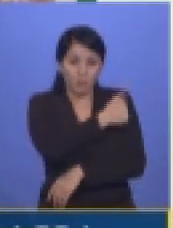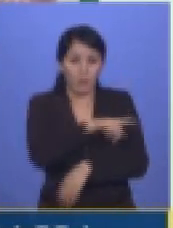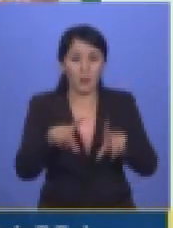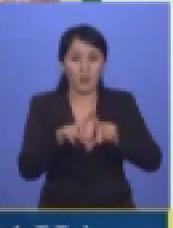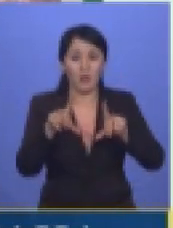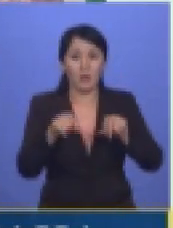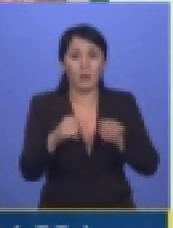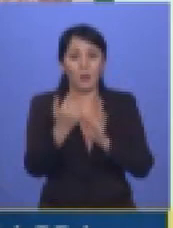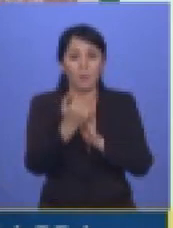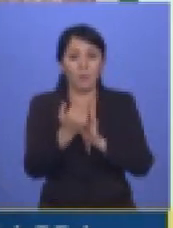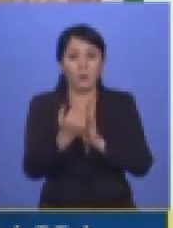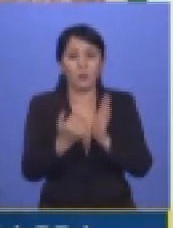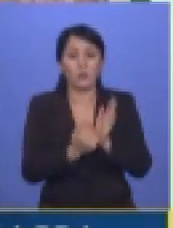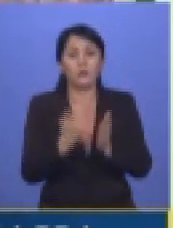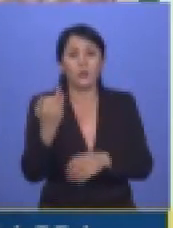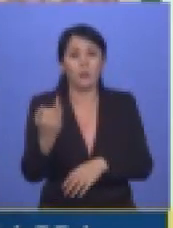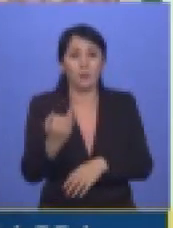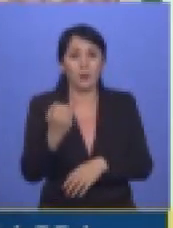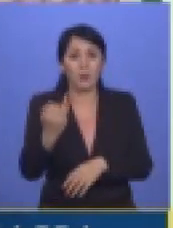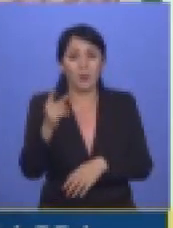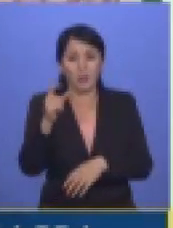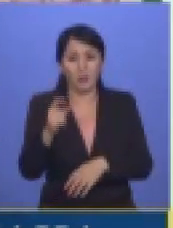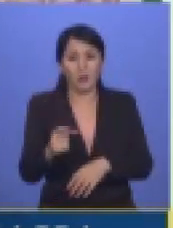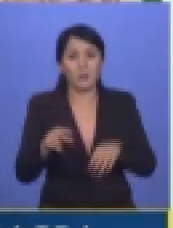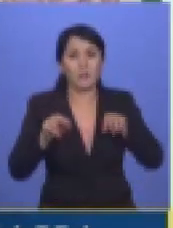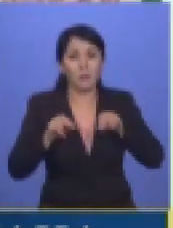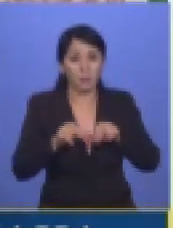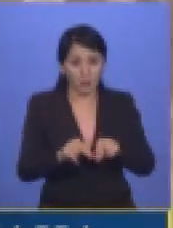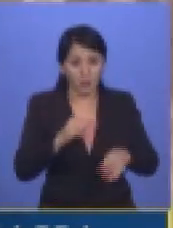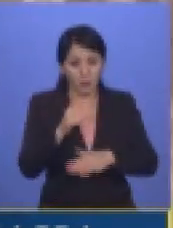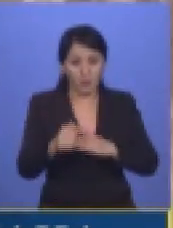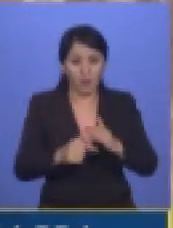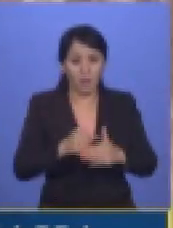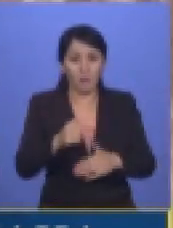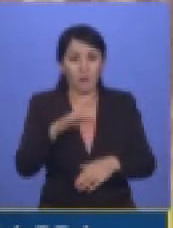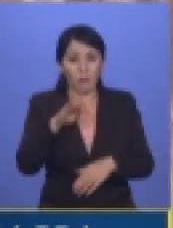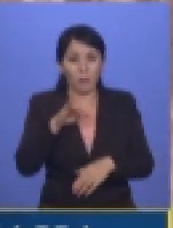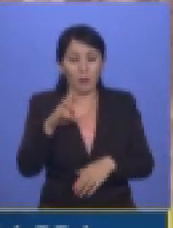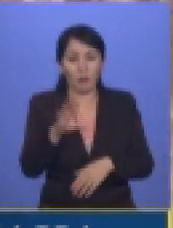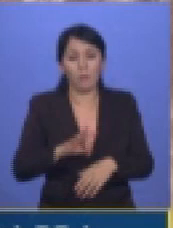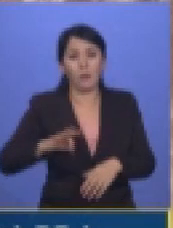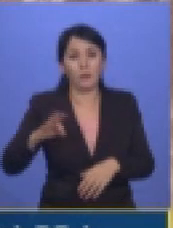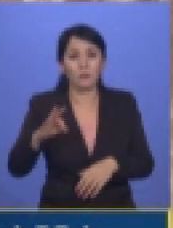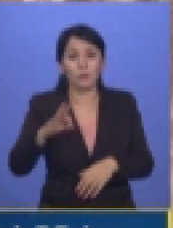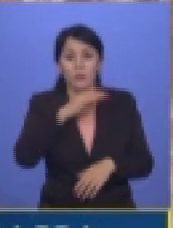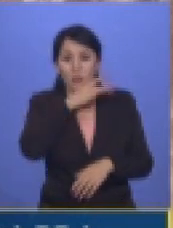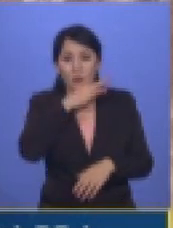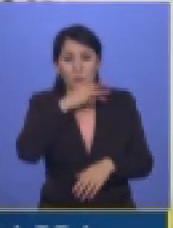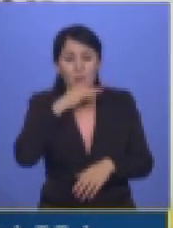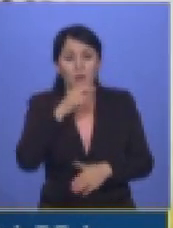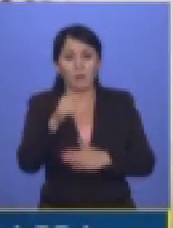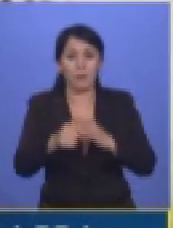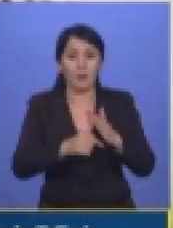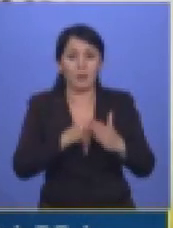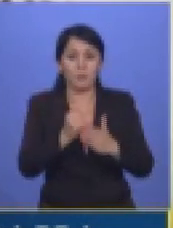орналастырылды. Бағдарламаға бірден қызығушылық танытқандардың бірі Петропавл қаласының тұрғыны Вадим Иванов. Ол облыстық көппейінді аурухананың